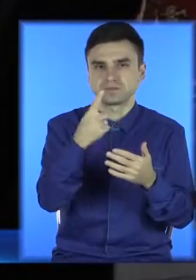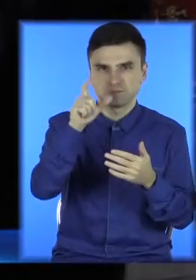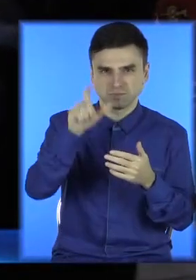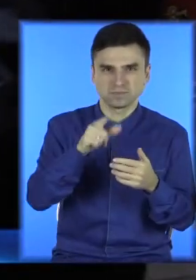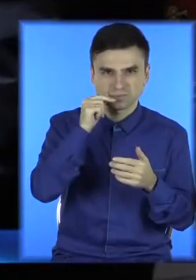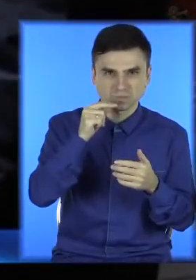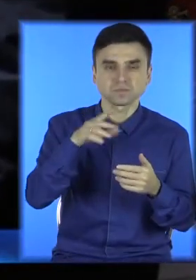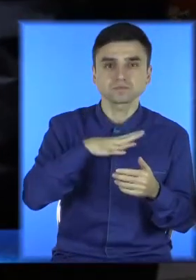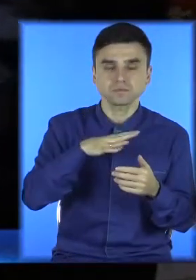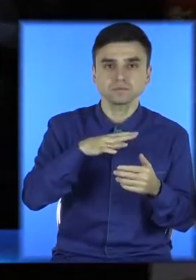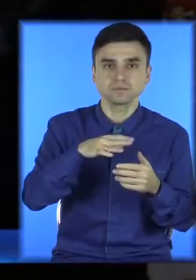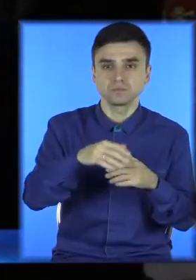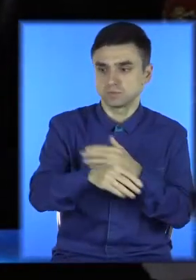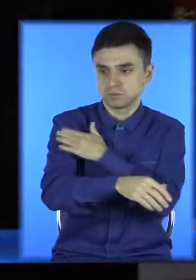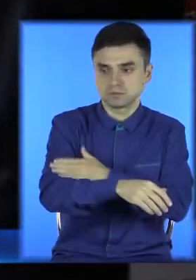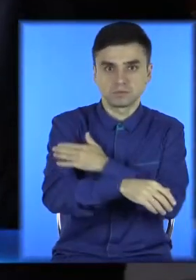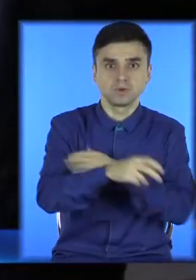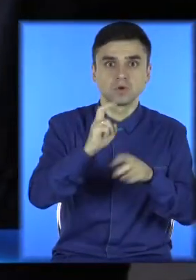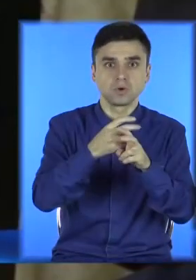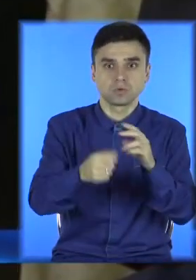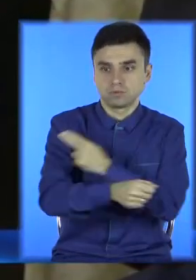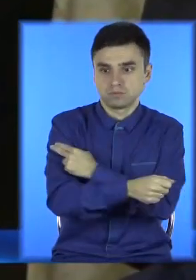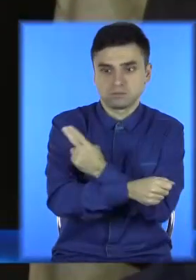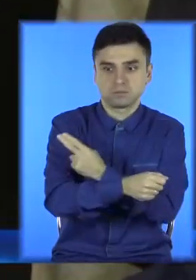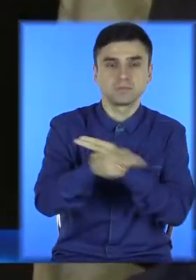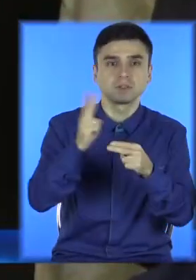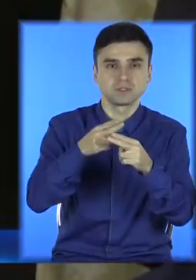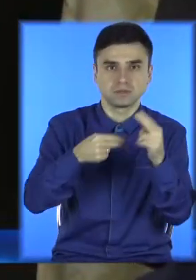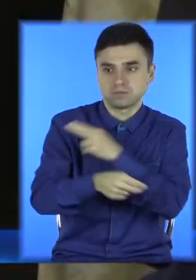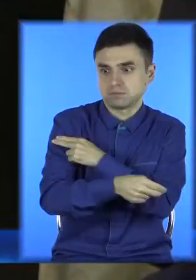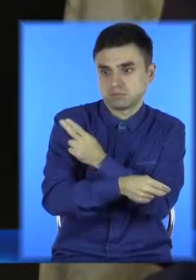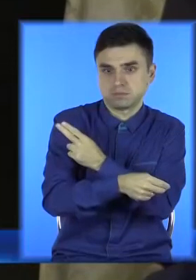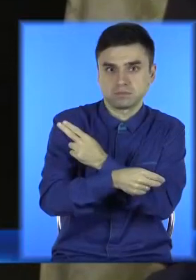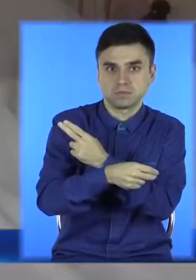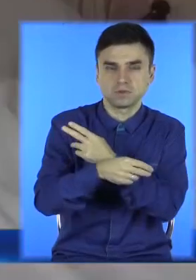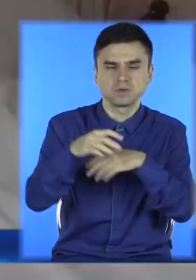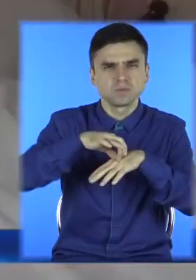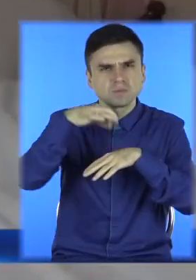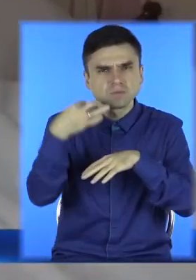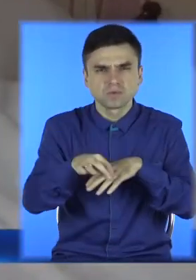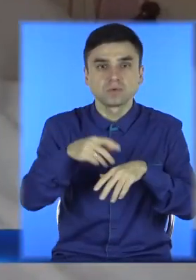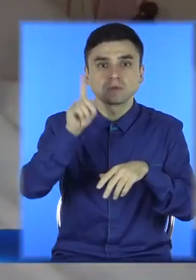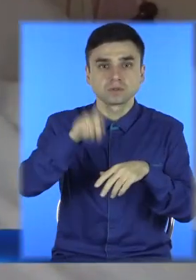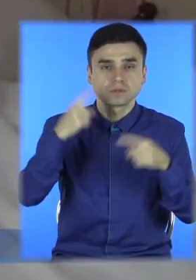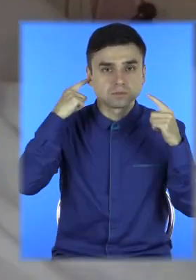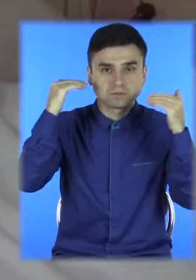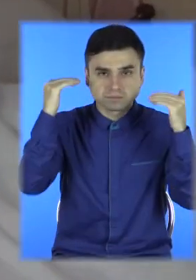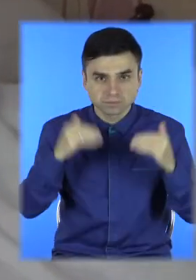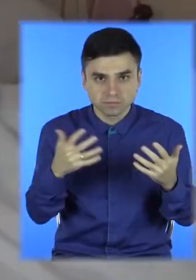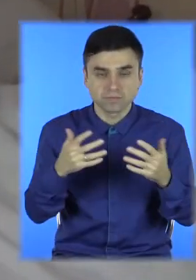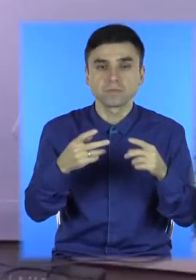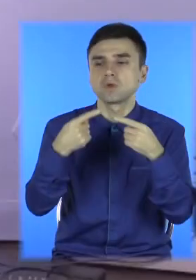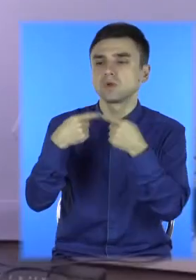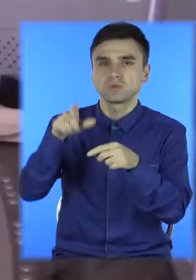кінцівкою. Друга жертва залишилась інвалідом, прикутим до візка. Дружина пацієнта навіть написала заяву до поліції. Та у